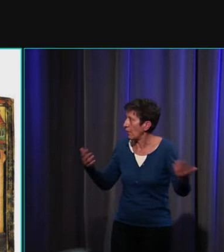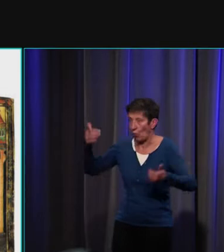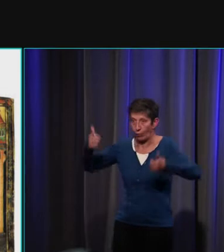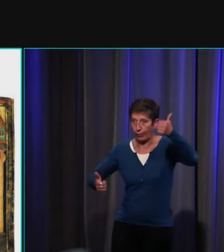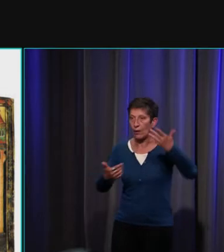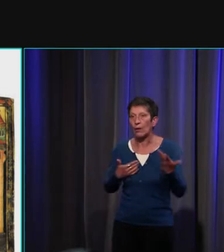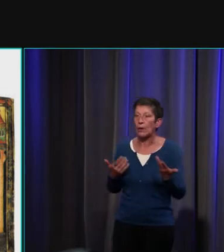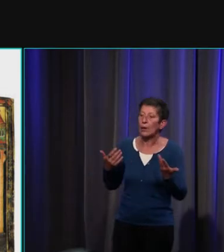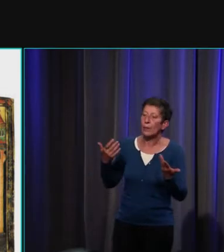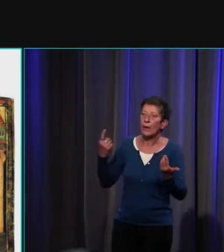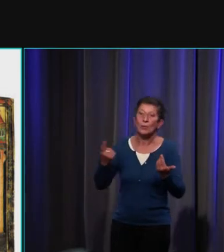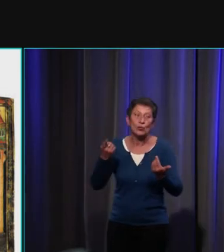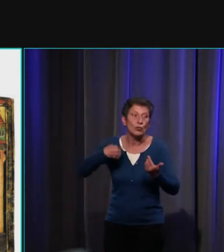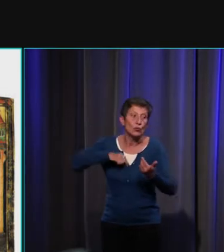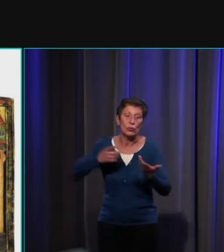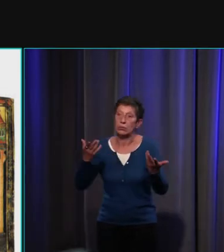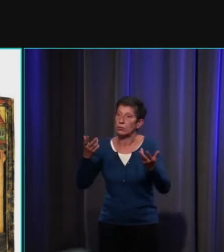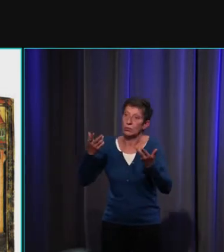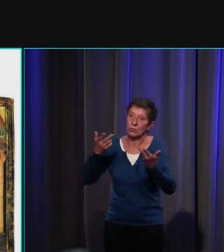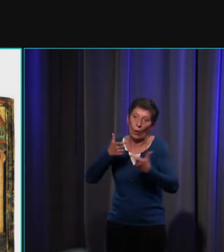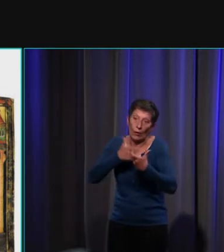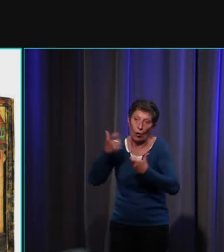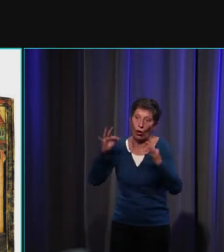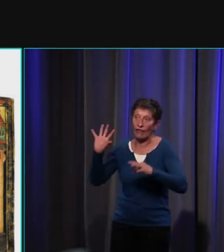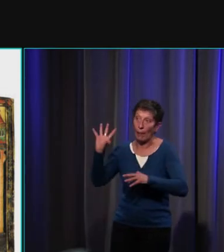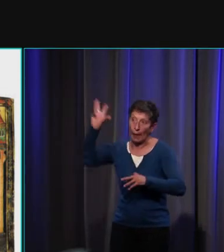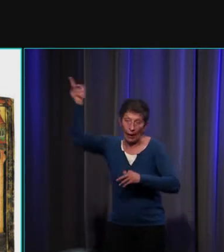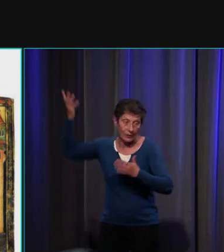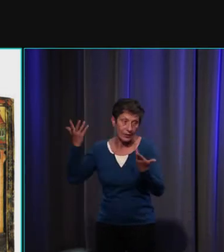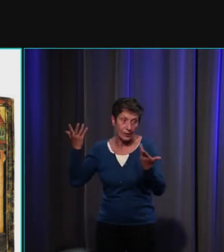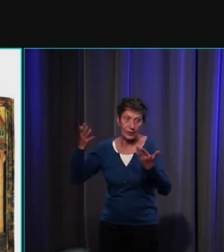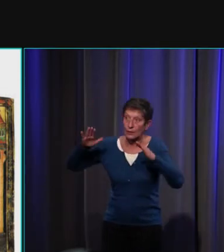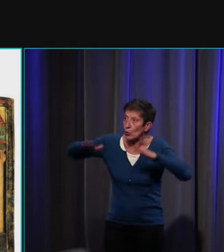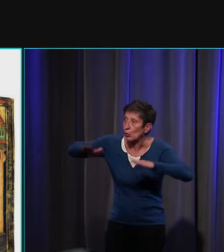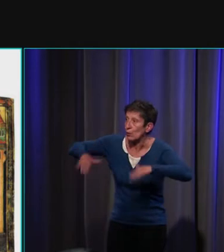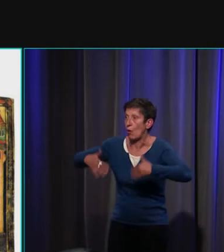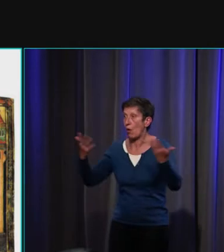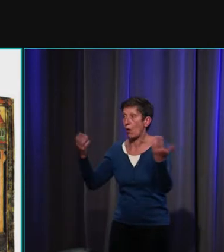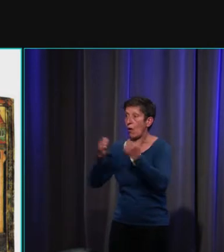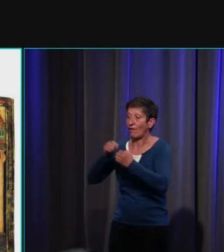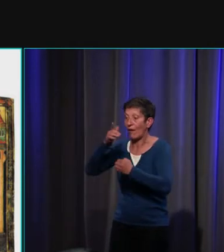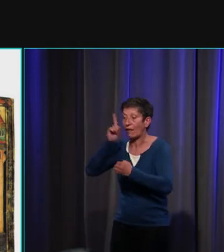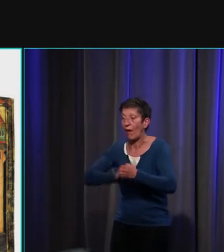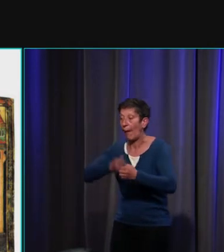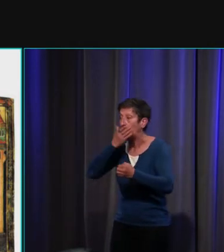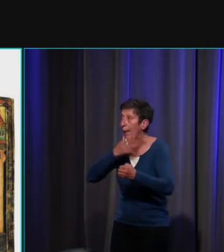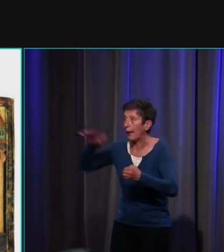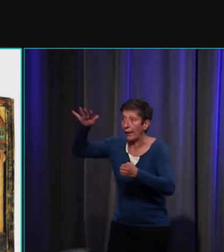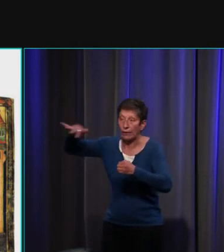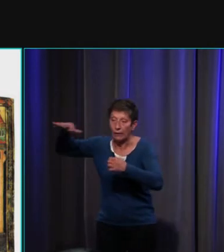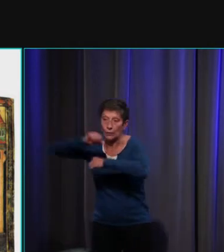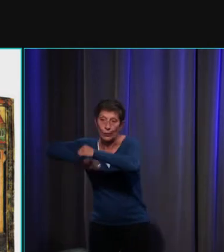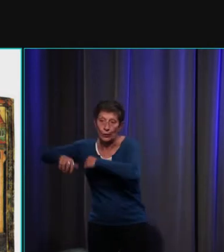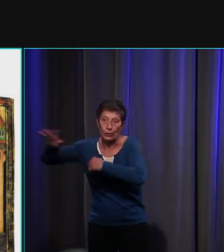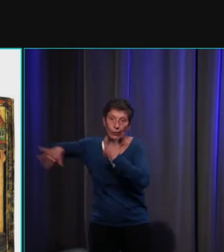musulmans avec les auris et belle femme qui s'occupe des uns et des autres c'est côté débaucher etc mais eux à